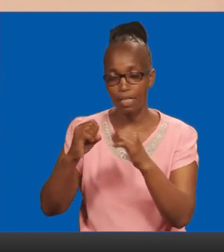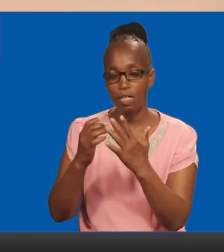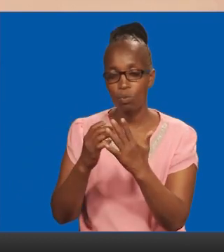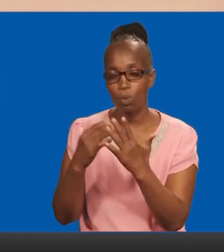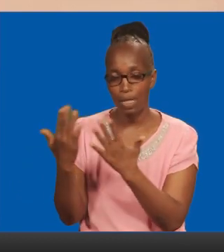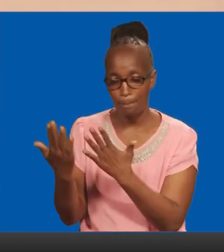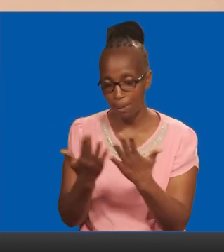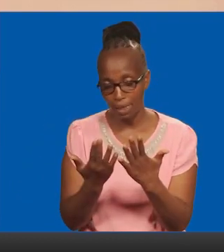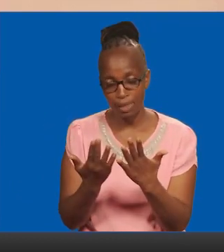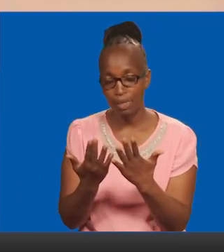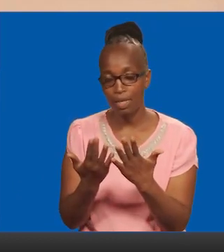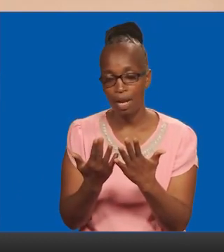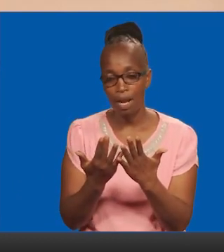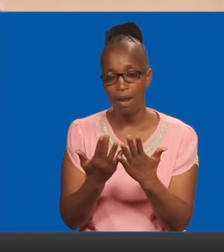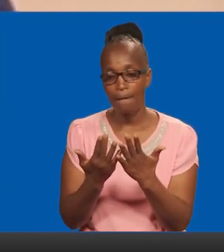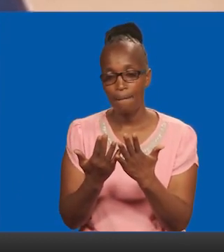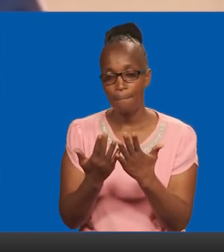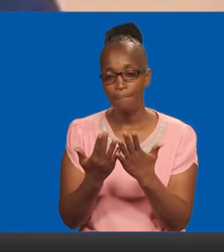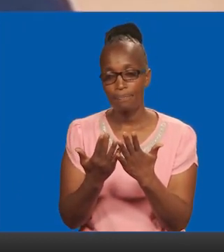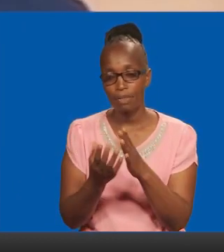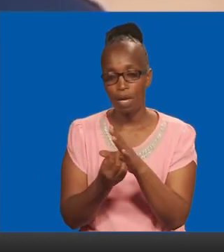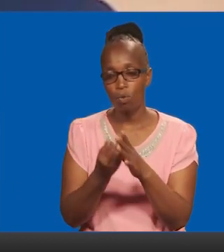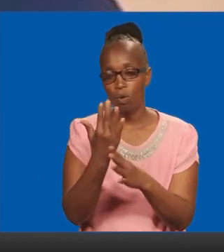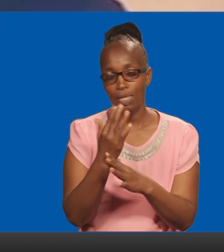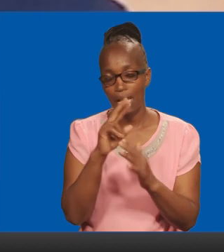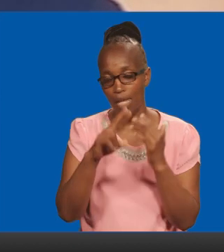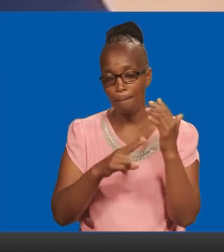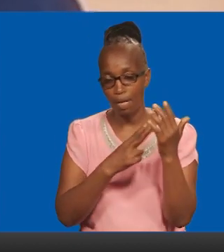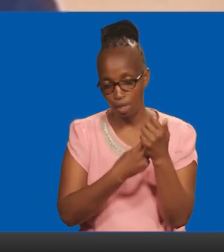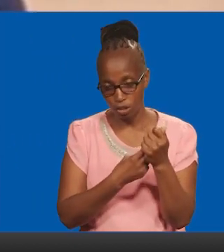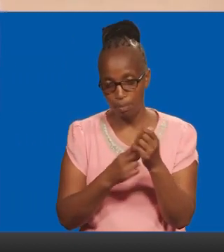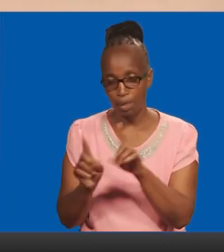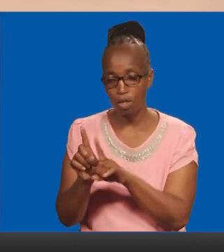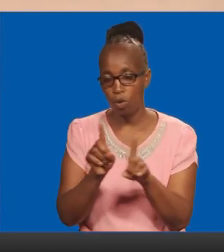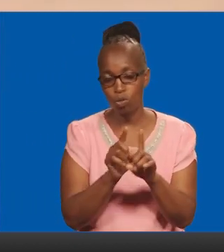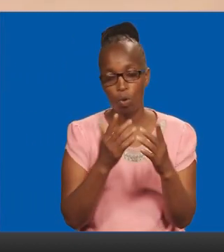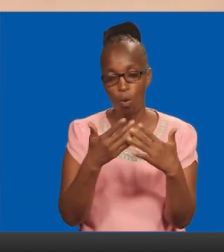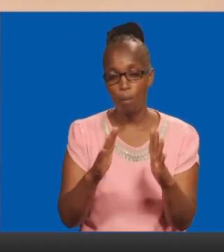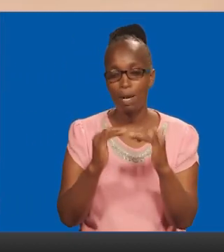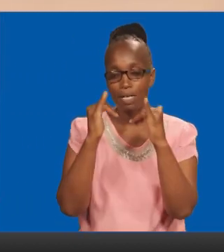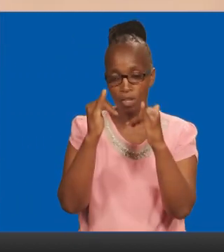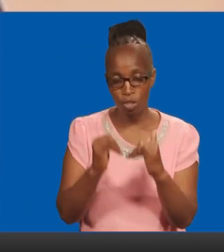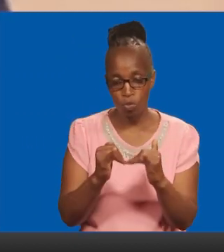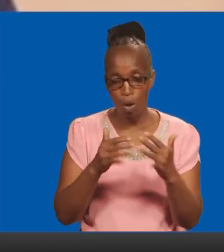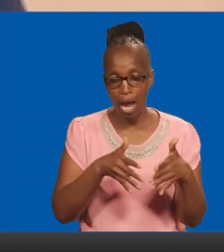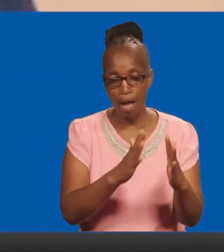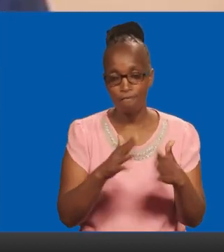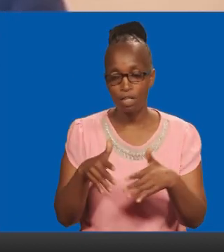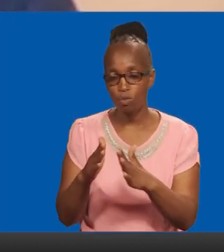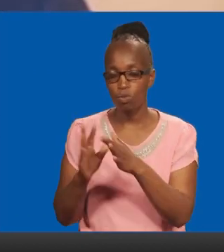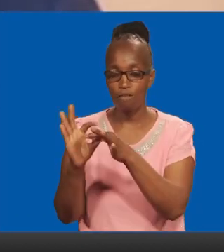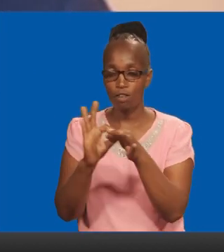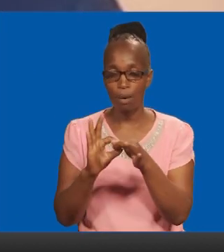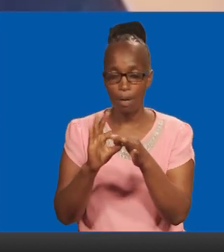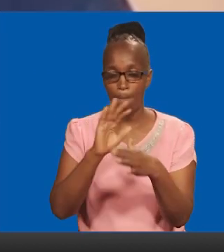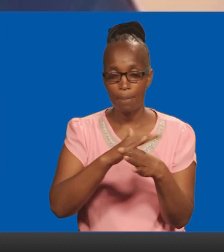These MOUs will cement our aspirations to promote bilateral partnerships in their respective sectors and open up new